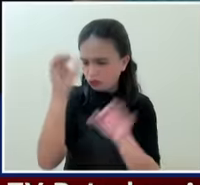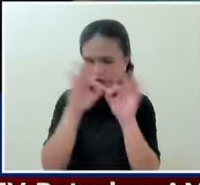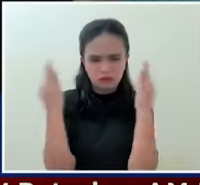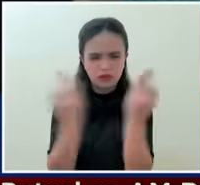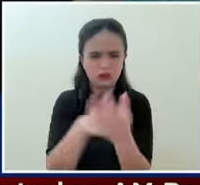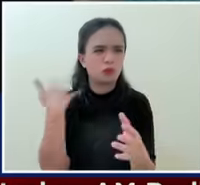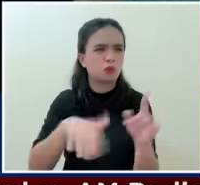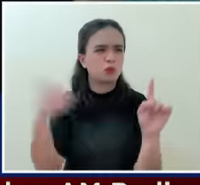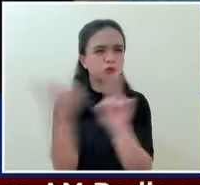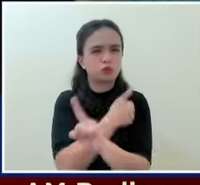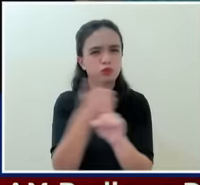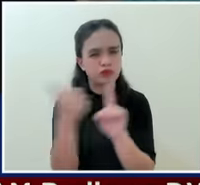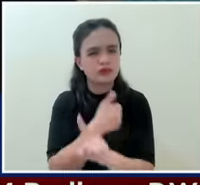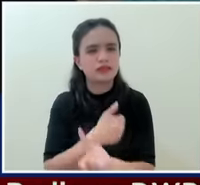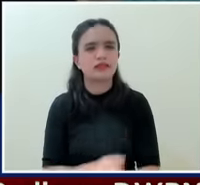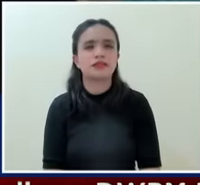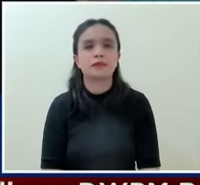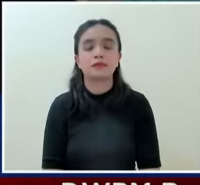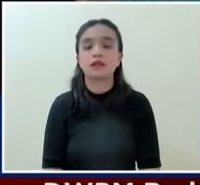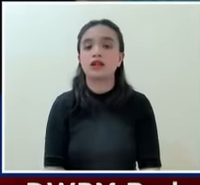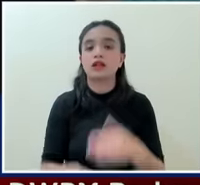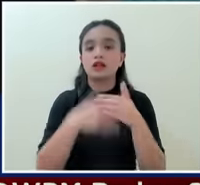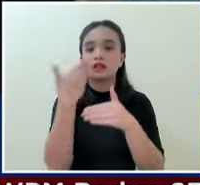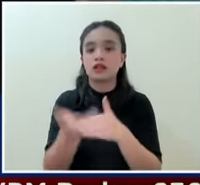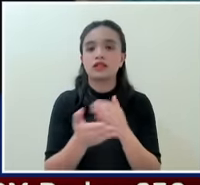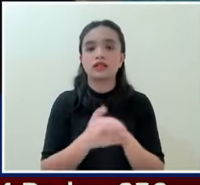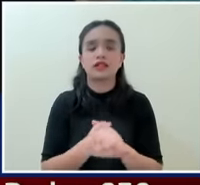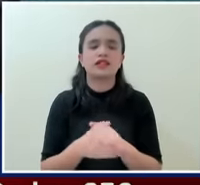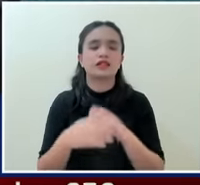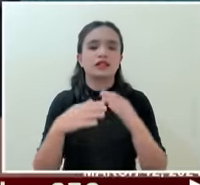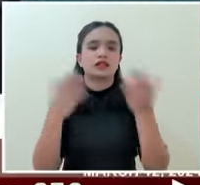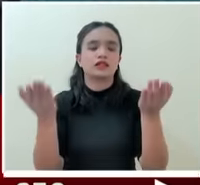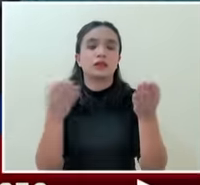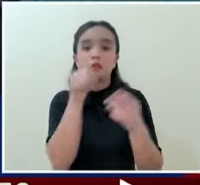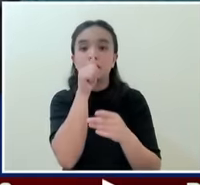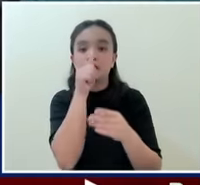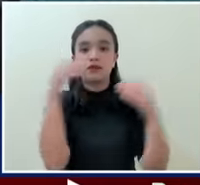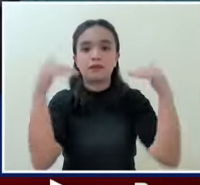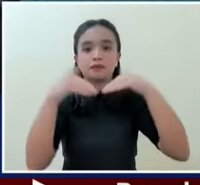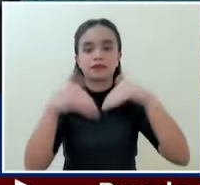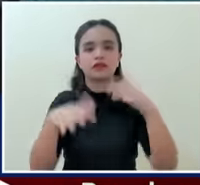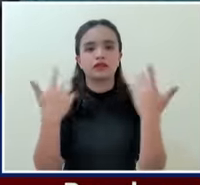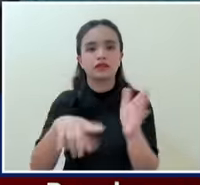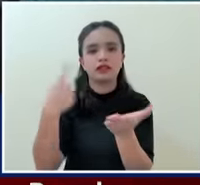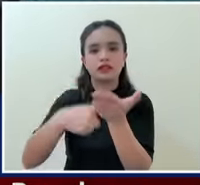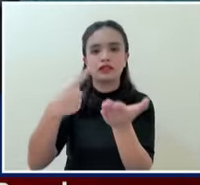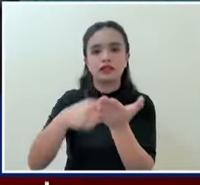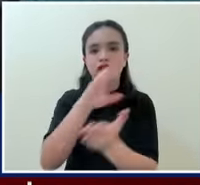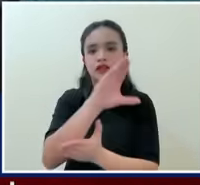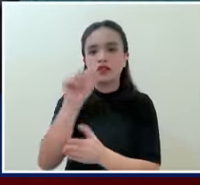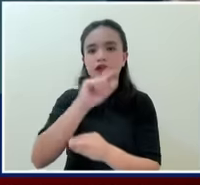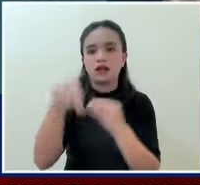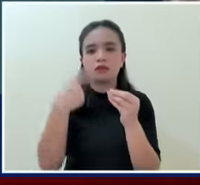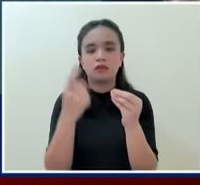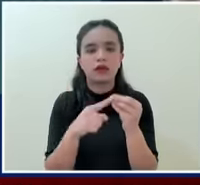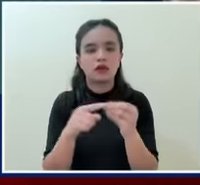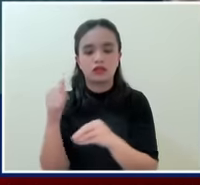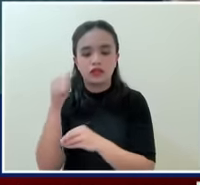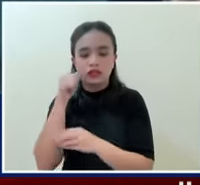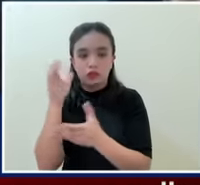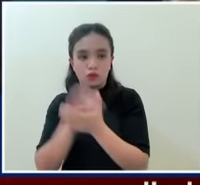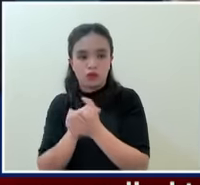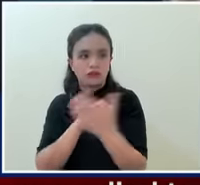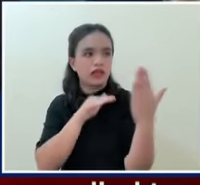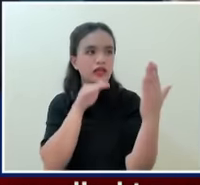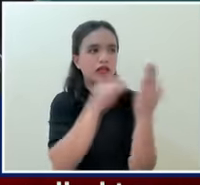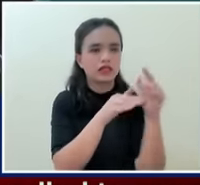ka. Sa isang closed-door executive session, tinalakay ng Commission on Appointments ang oposisyon ni Mrs. Sevilla sa